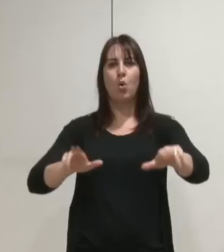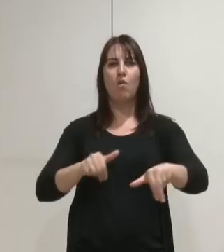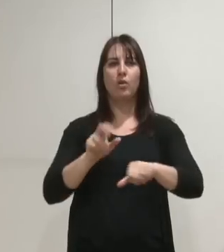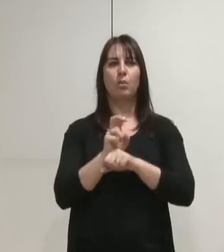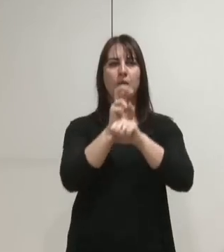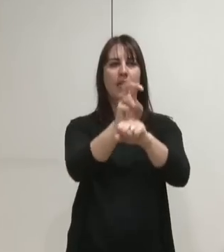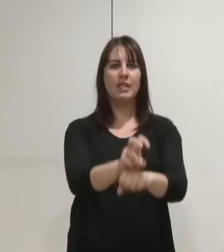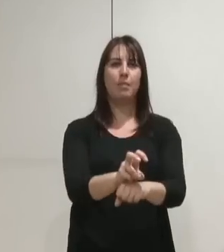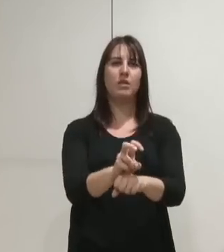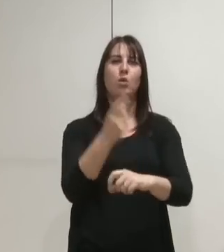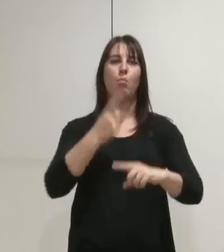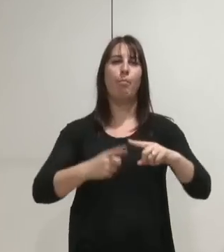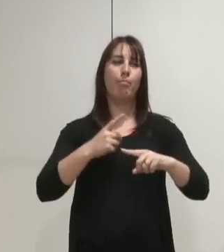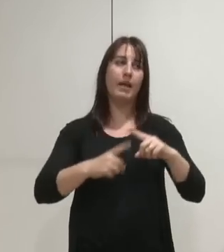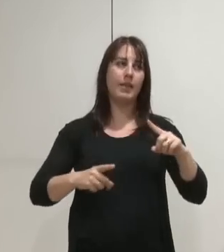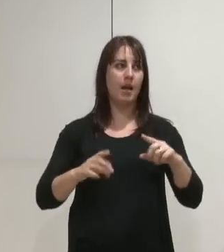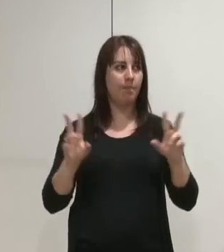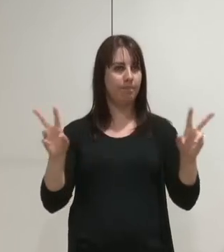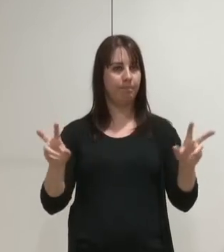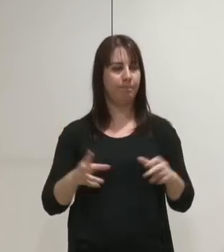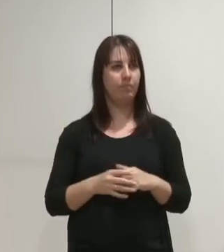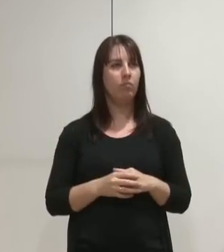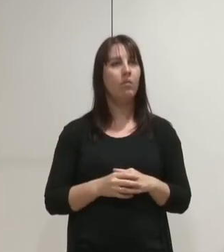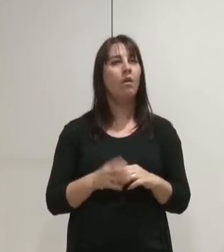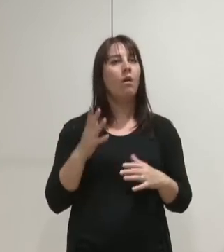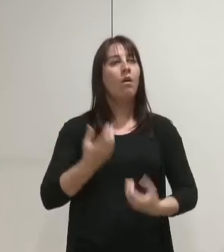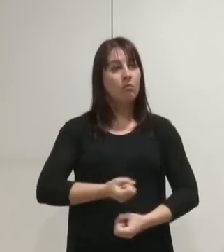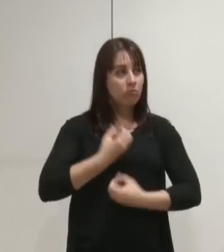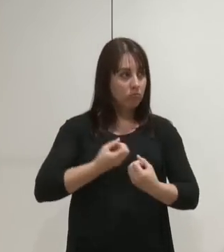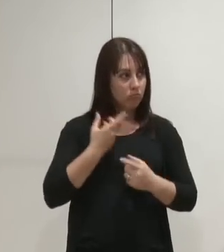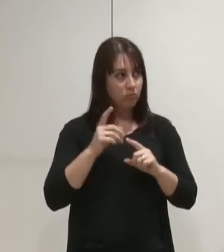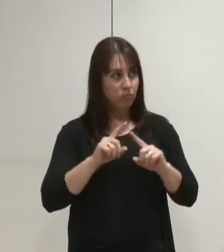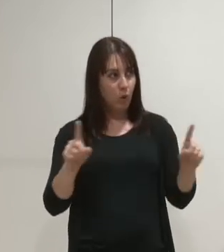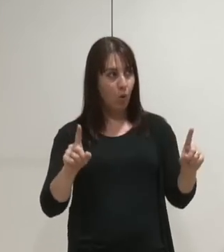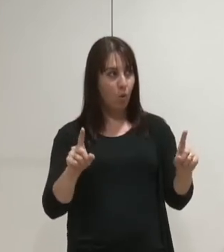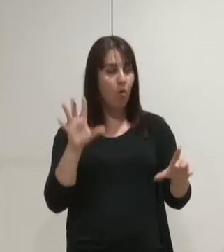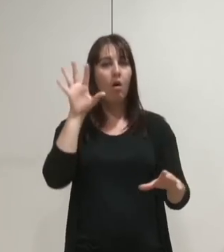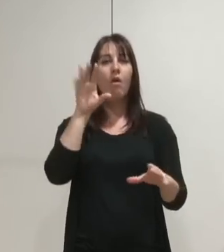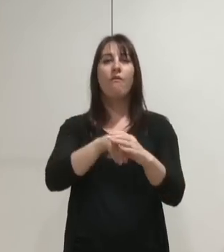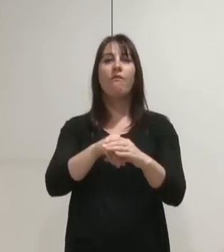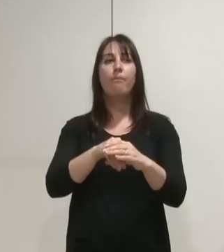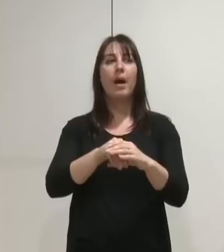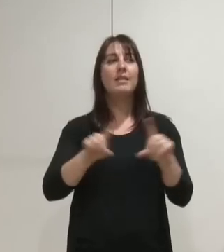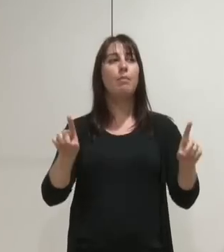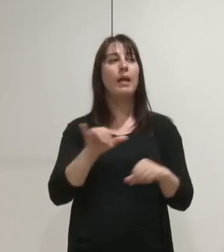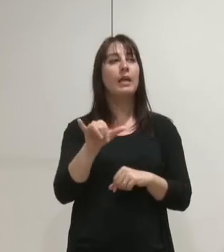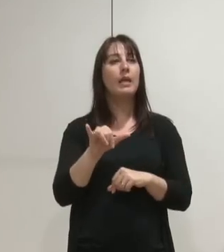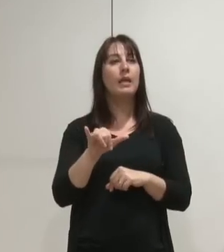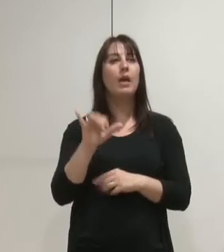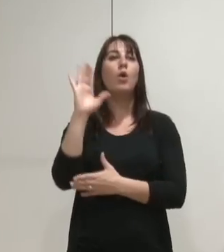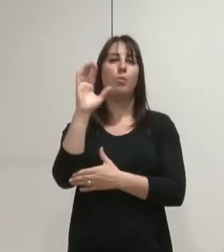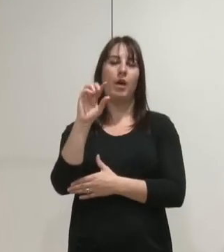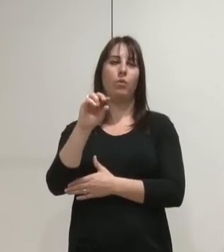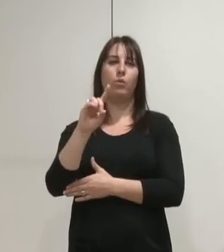disposition partielle y a-t-il des interventions non qui ne prend pas part au vote UMP udi